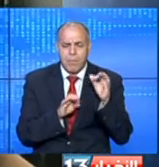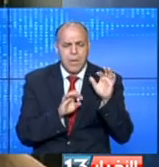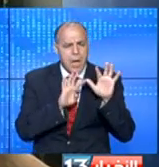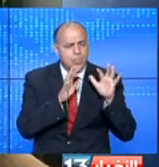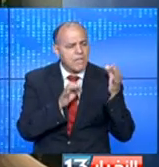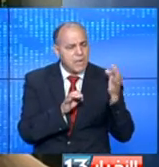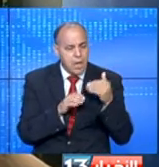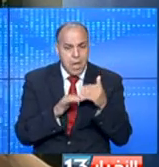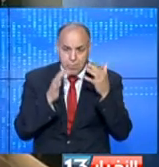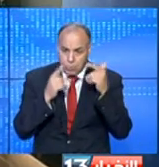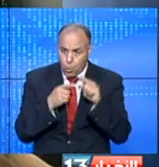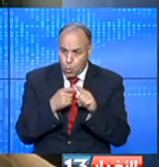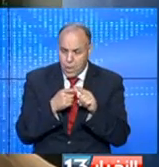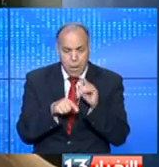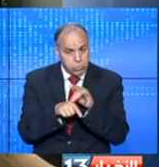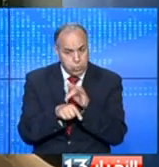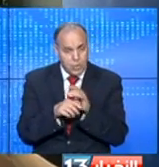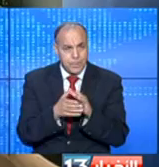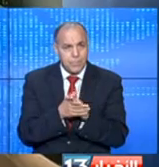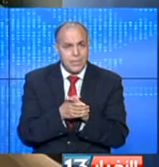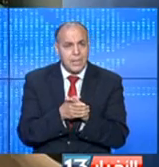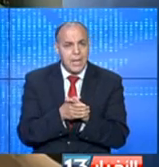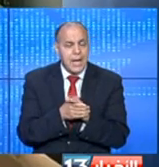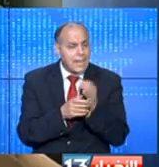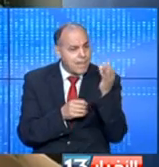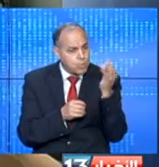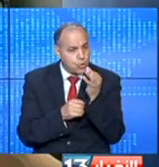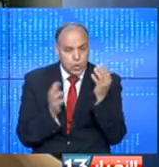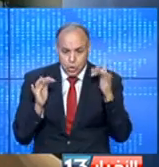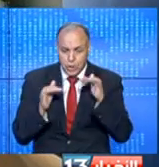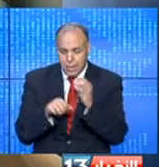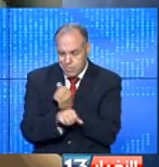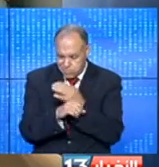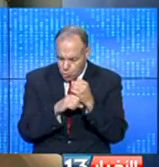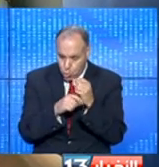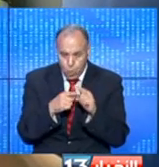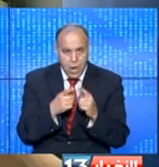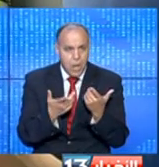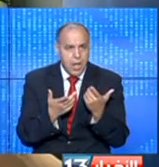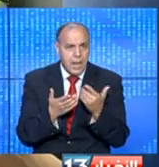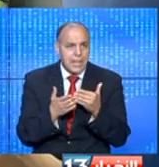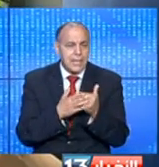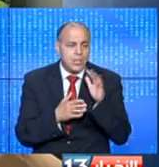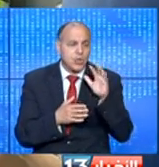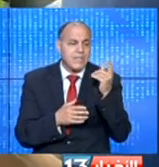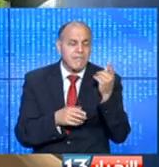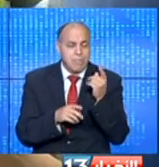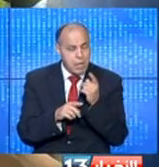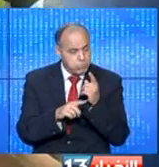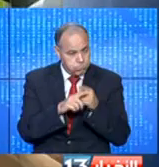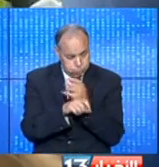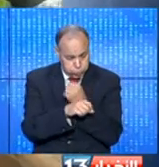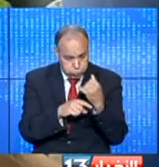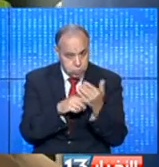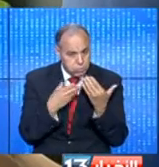طب كنشوفوا العدد نتاع الإصابات وحتى عدد النسبة نتاع اللي جو حلوا، معناها وصلنا حتى 52% من اللي جو